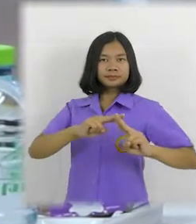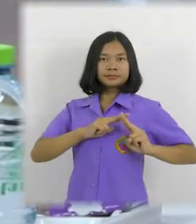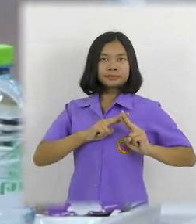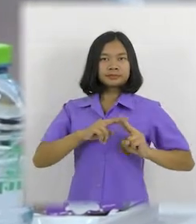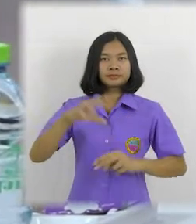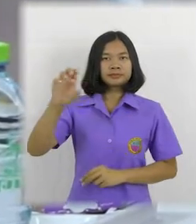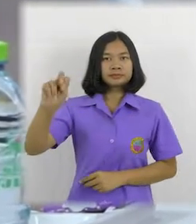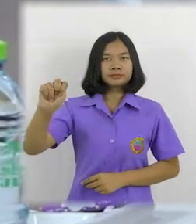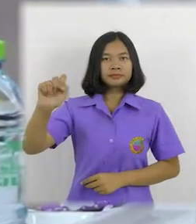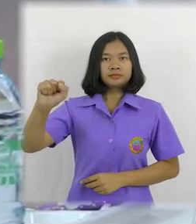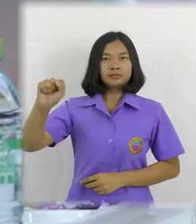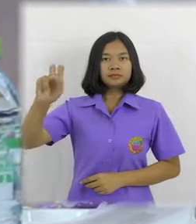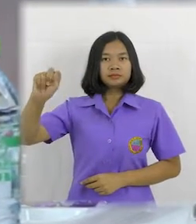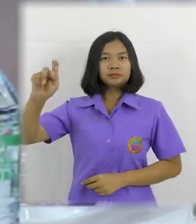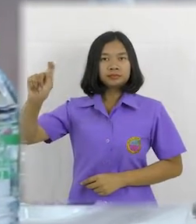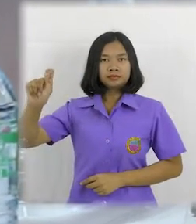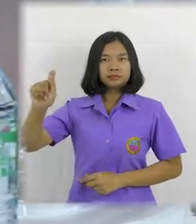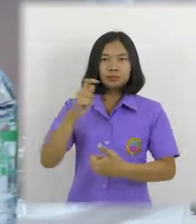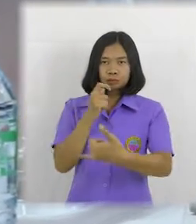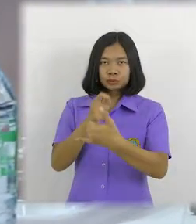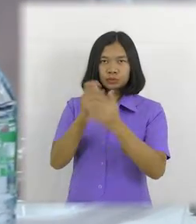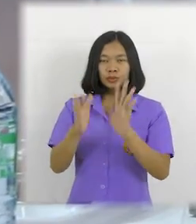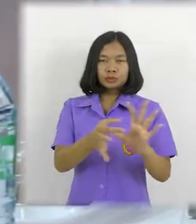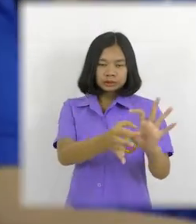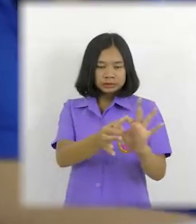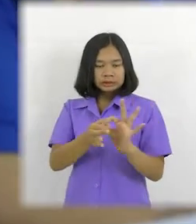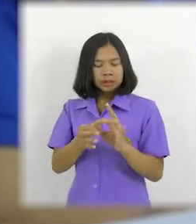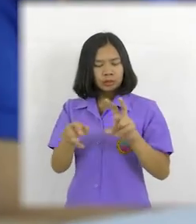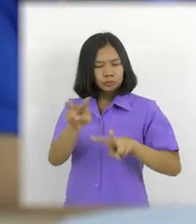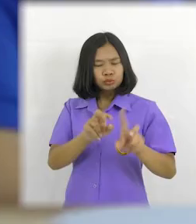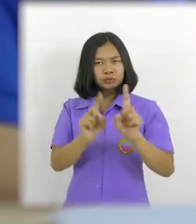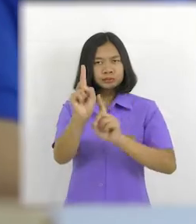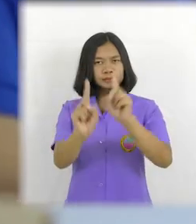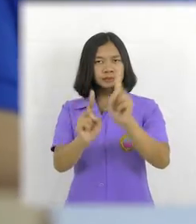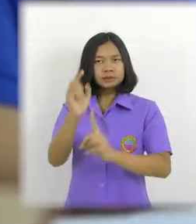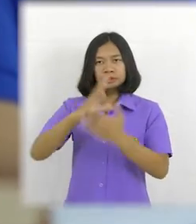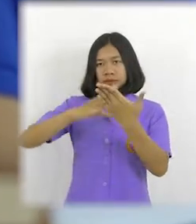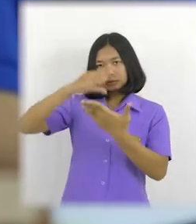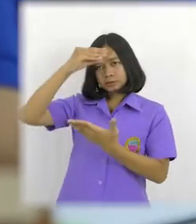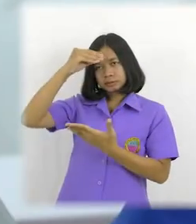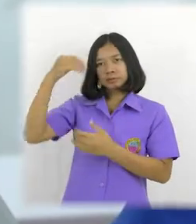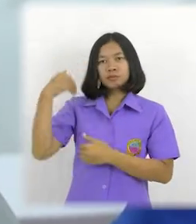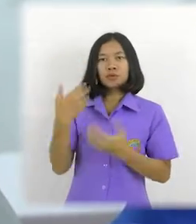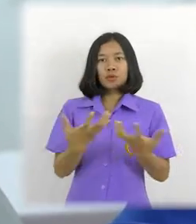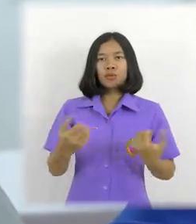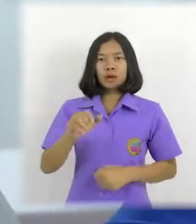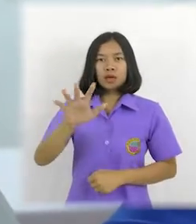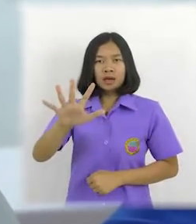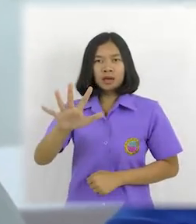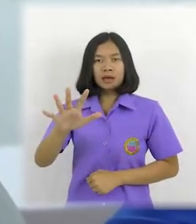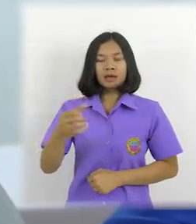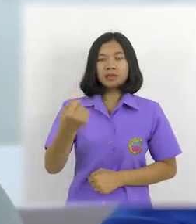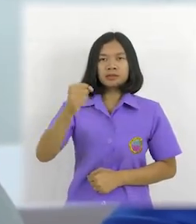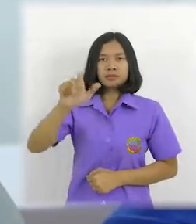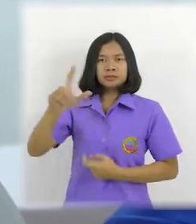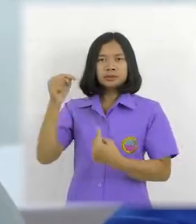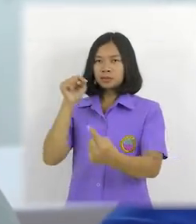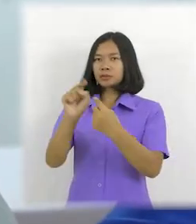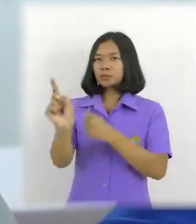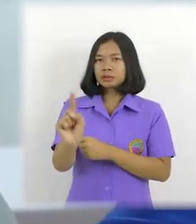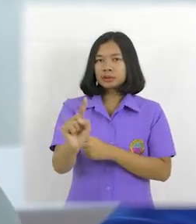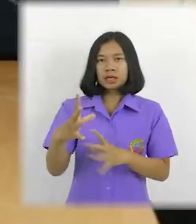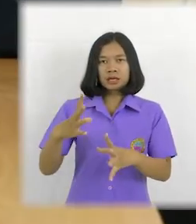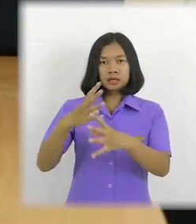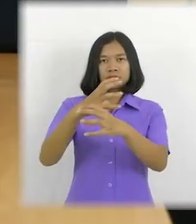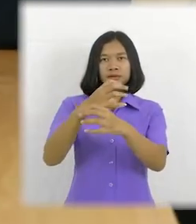ำเนินงานและผลการประเมินตนเองของสำนักงานอธิการบดีสัมภาษณ์ผู้ที่เกี่ยวข้องและตรวจประเมินคุณภาพการศึกษาภายใน